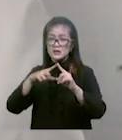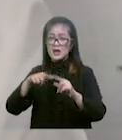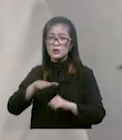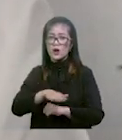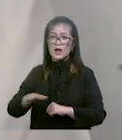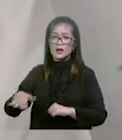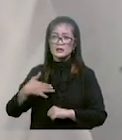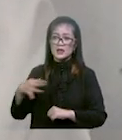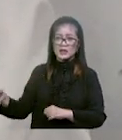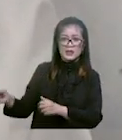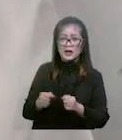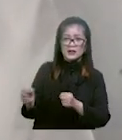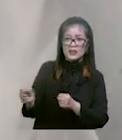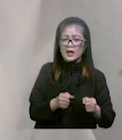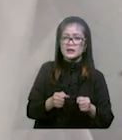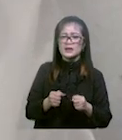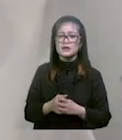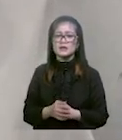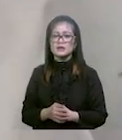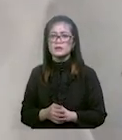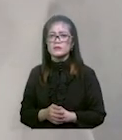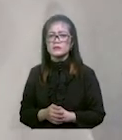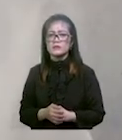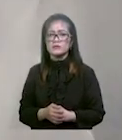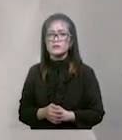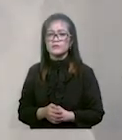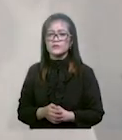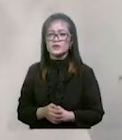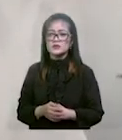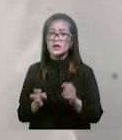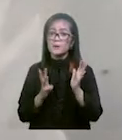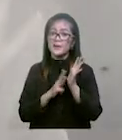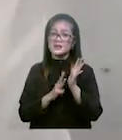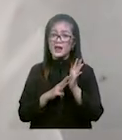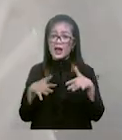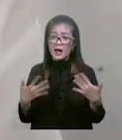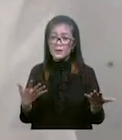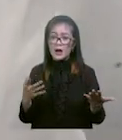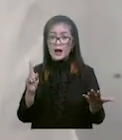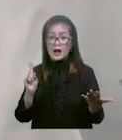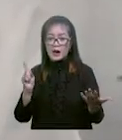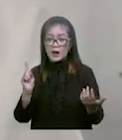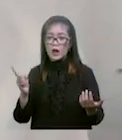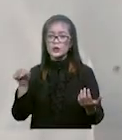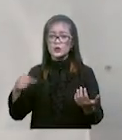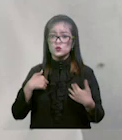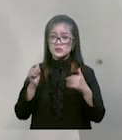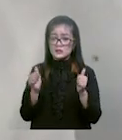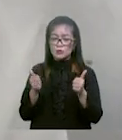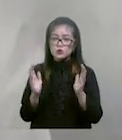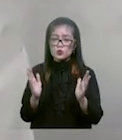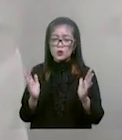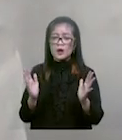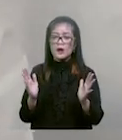suka gitu loh jadi permasalahannya itu kalau memangnya saya sudah menyiapkan Mas menyiapkan